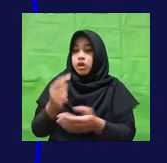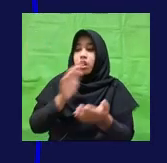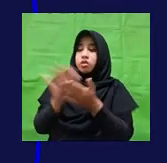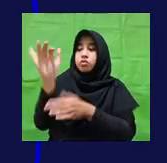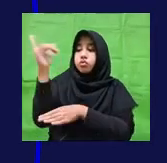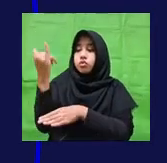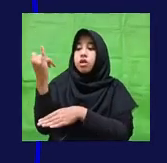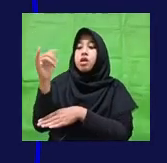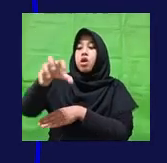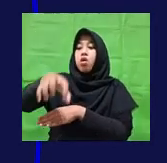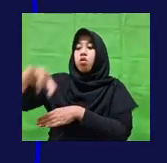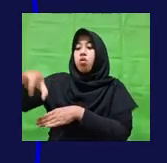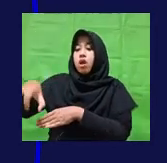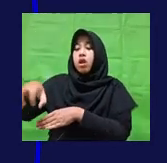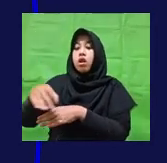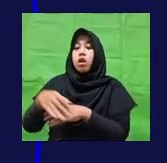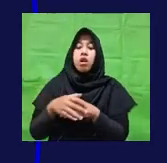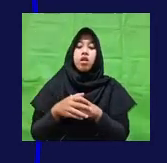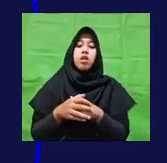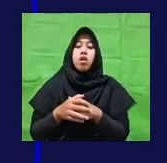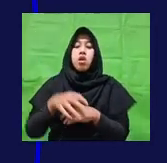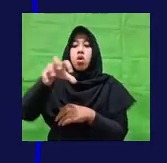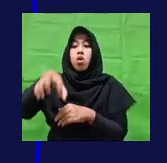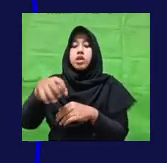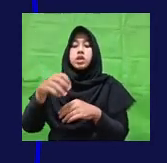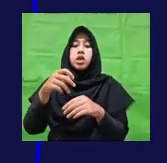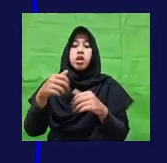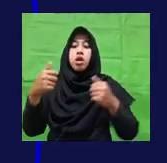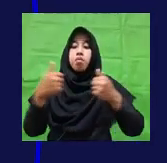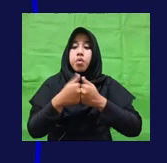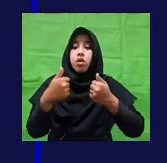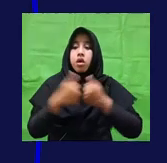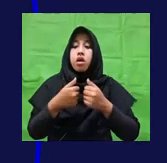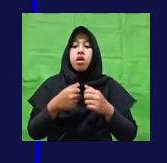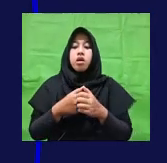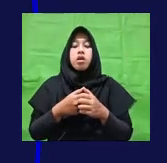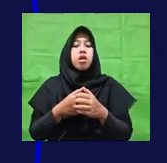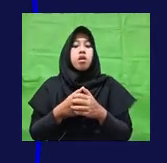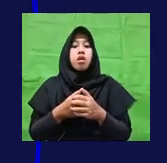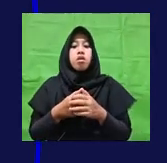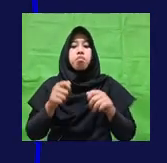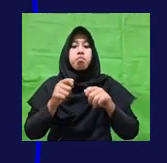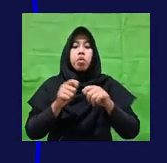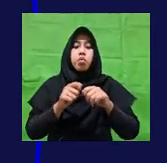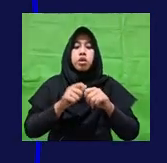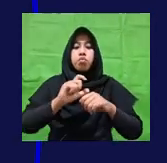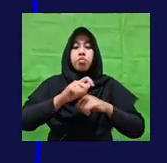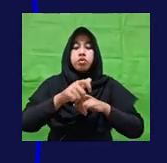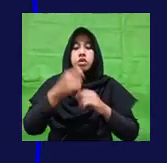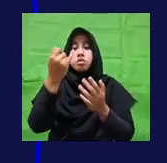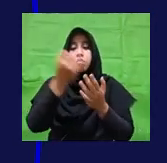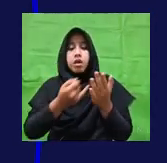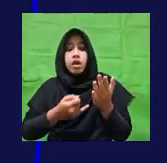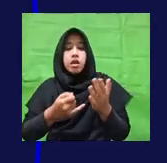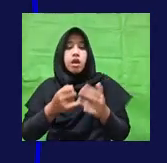ini sebagai lokasi residensi untuk menyelenggarakan semacam proses berkarya atau proses riset yang